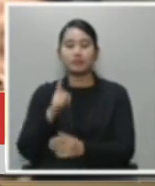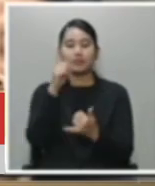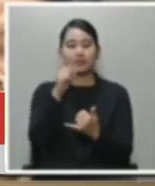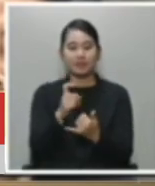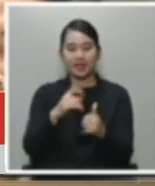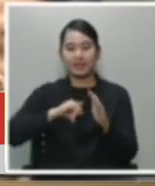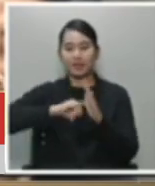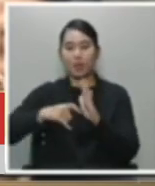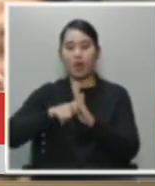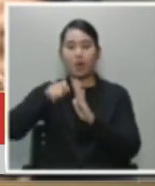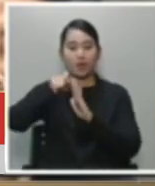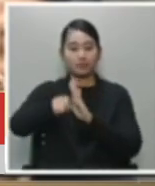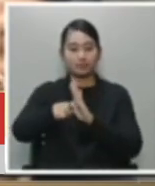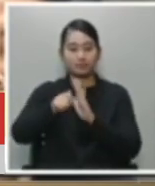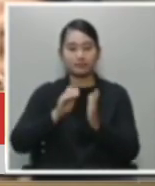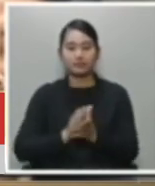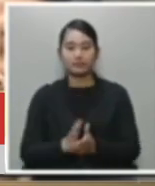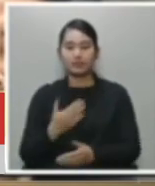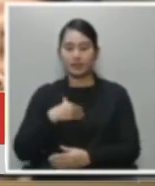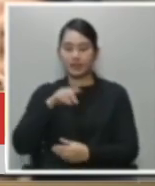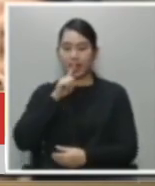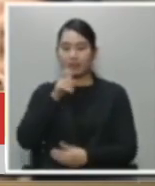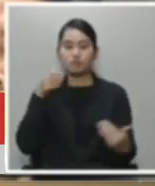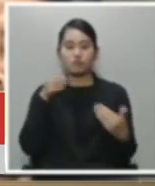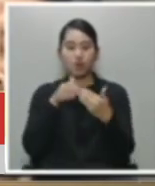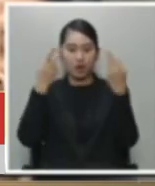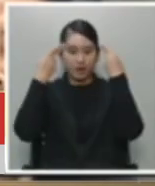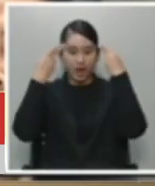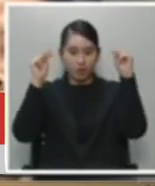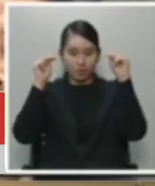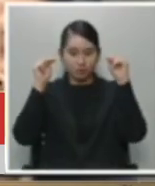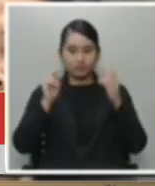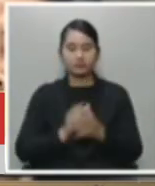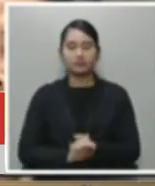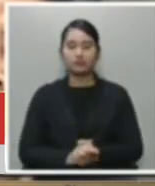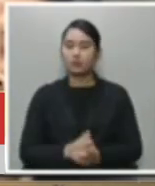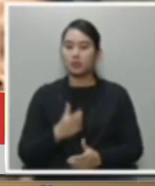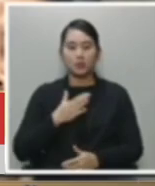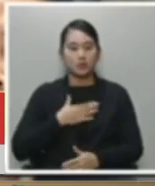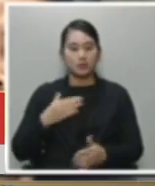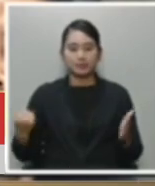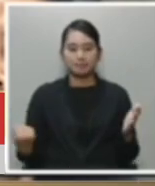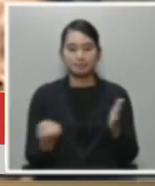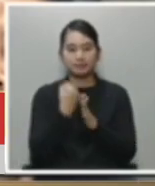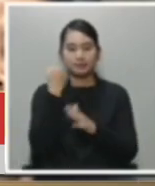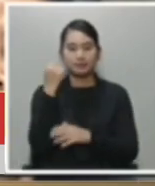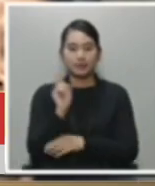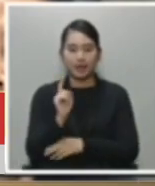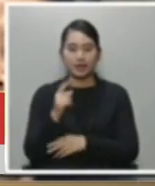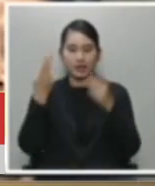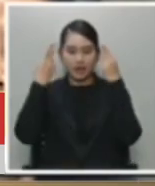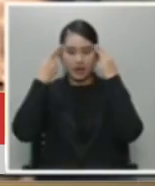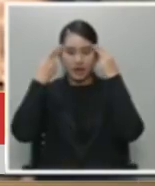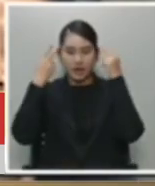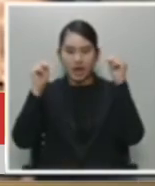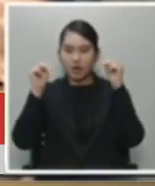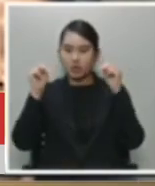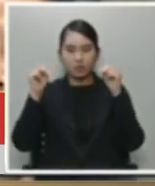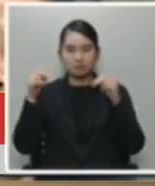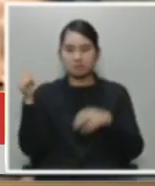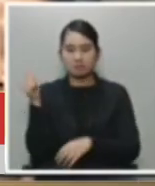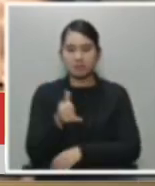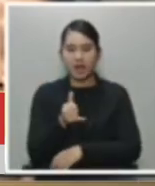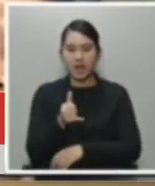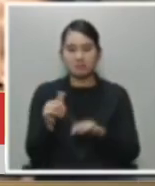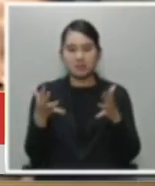ครราชสีมาถามท่านนายกรัฐมนตรีเสียดายเป็นอย่างยิ่งครับวันนี้ท่านนายกรัฐมนตรีไม่มาตอบเ